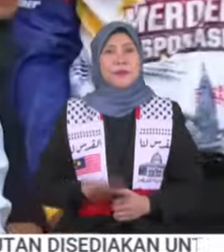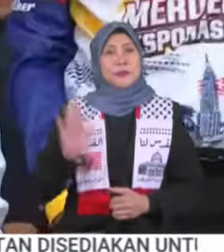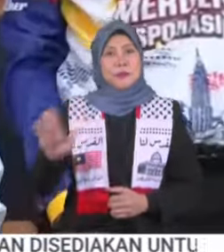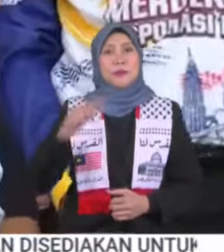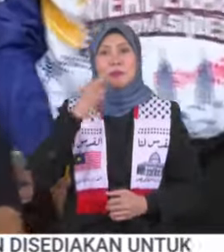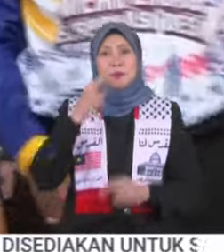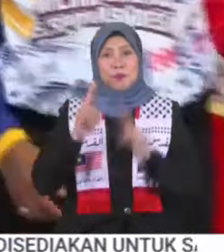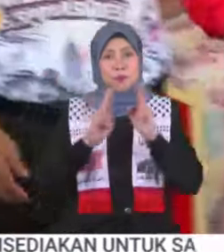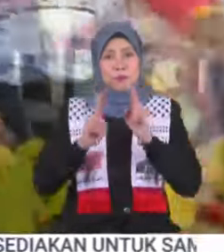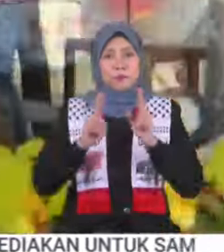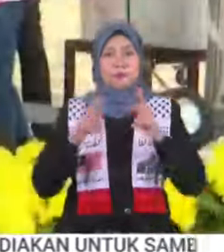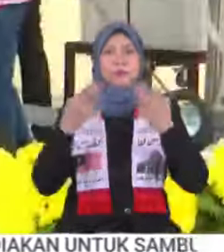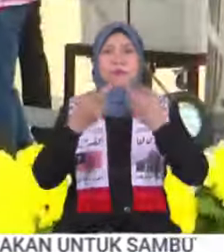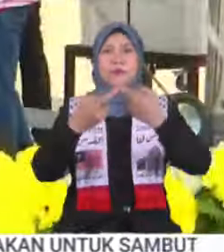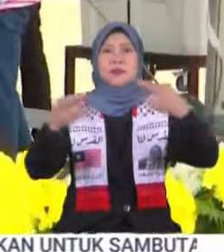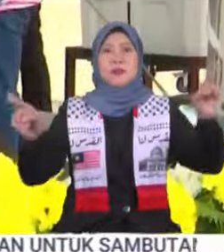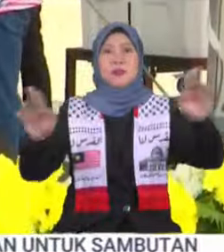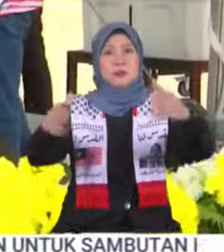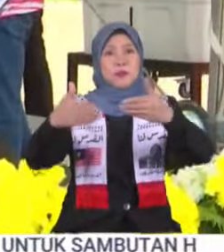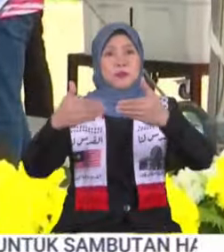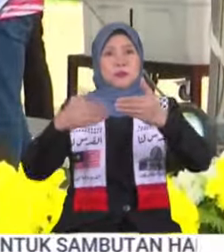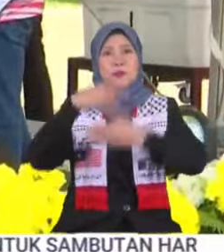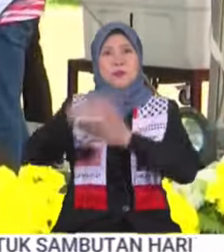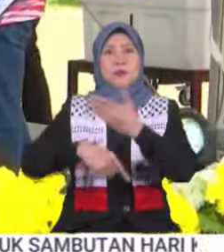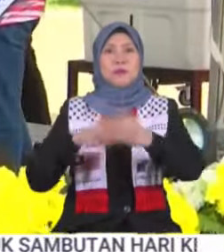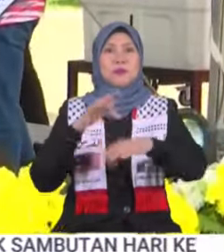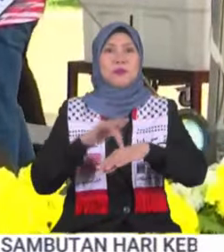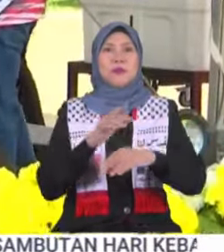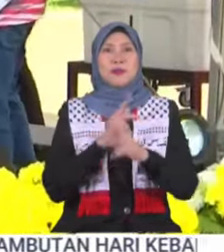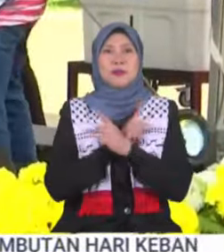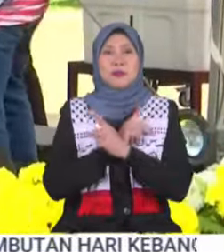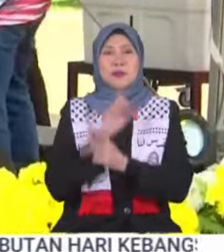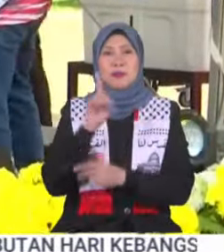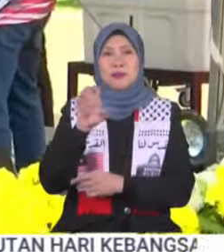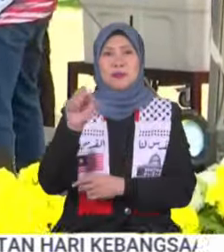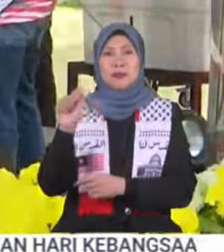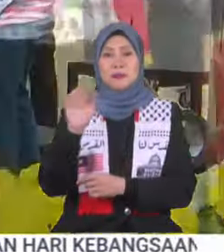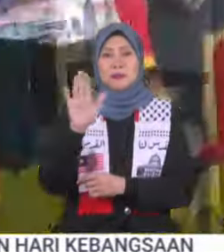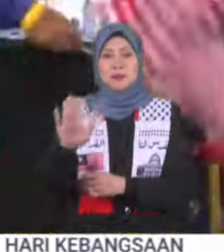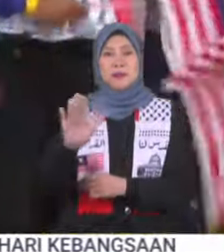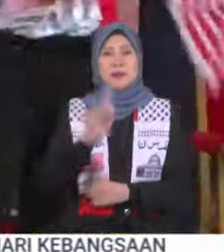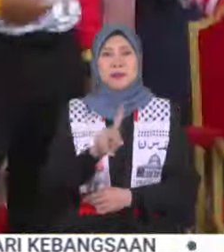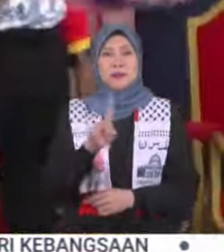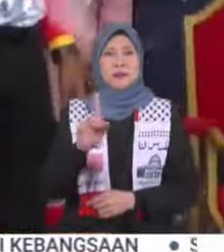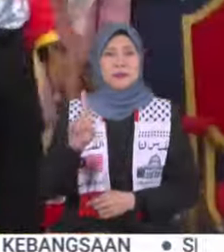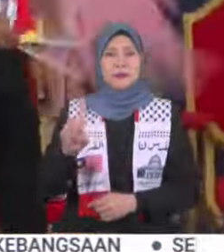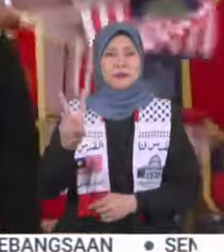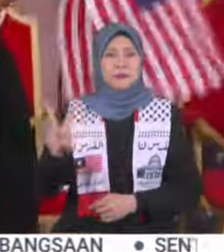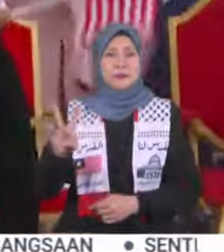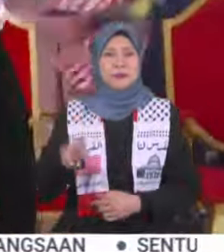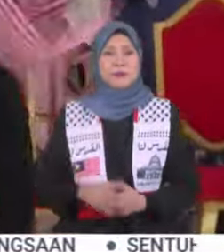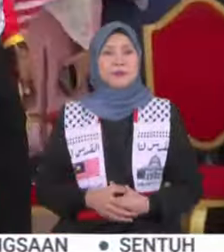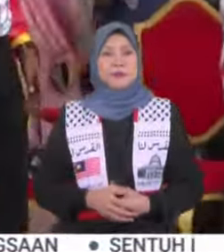Beliau berucap pada majlis perasmian penutup program Sentuhan Kasih Desa Madani KKDW.